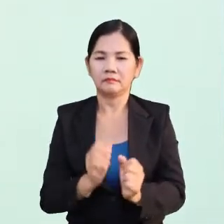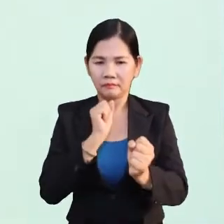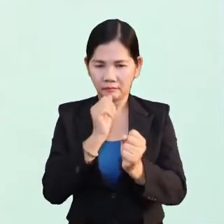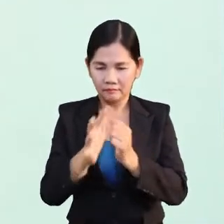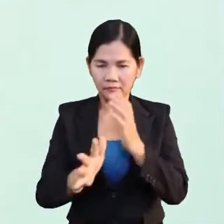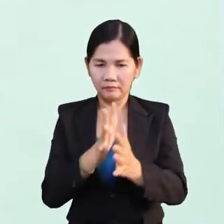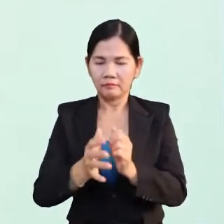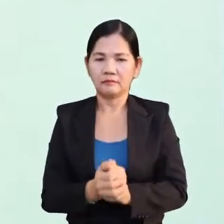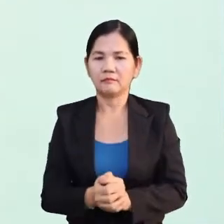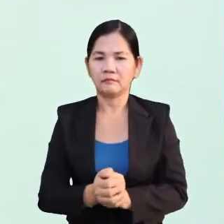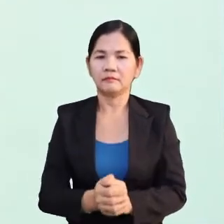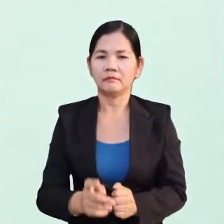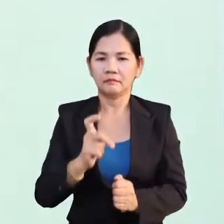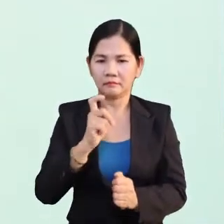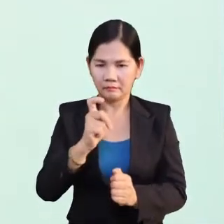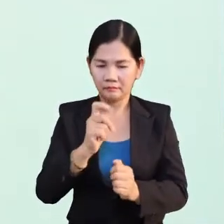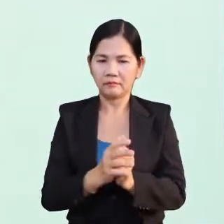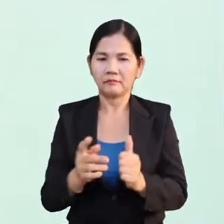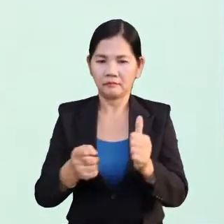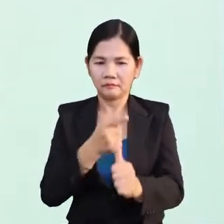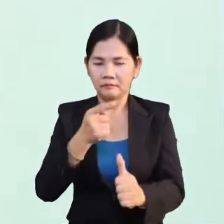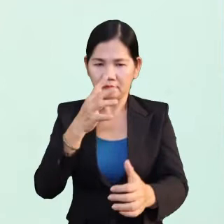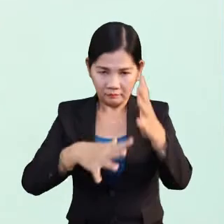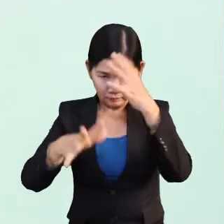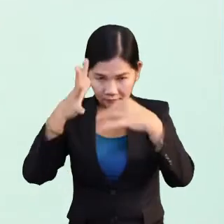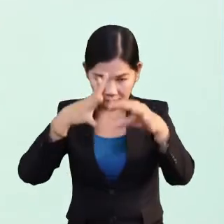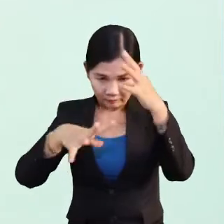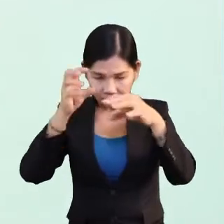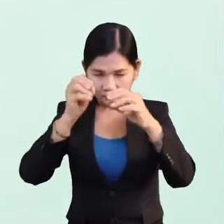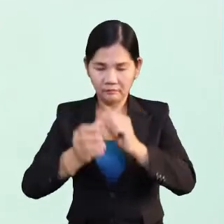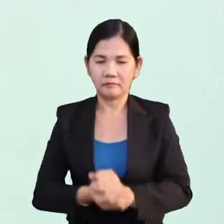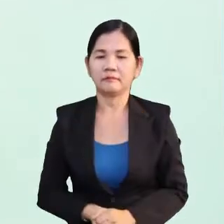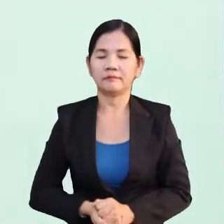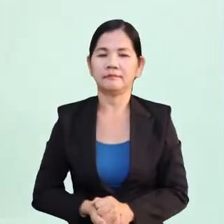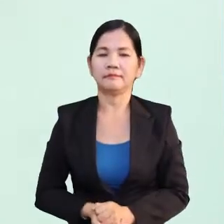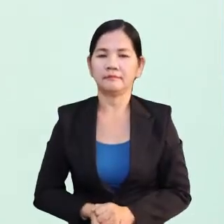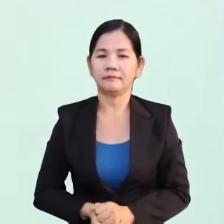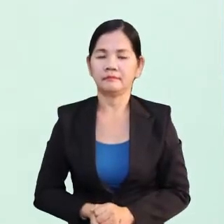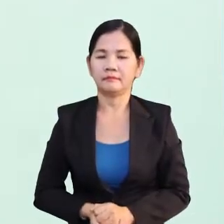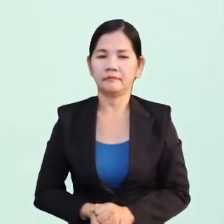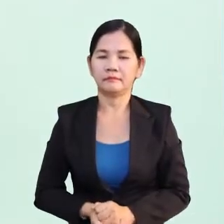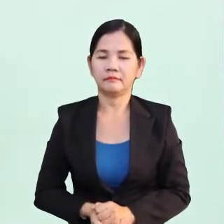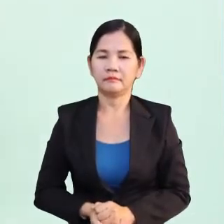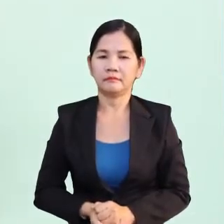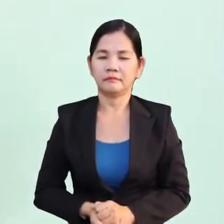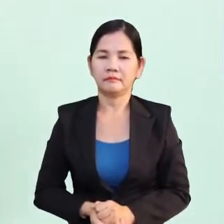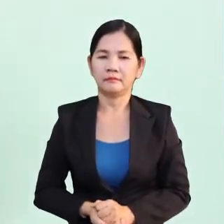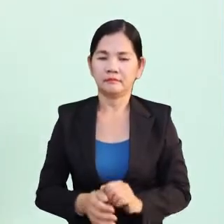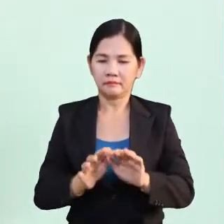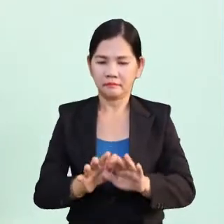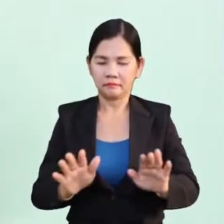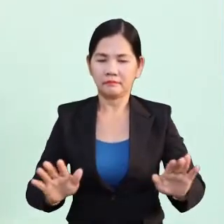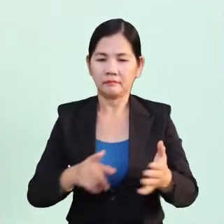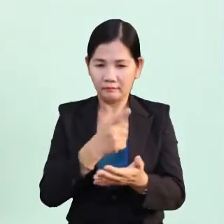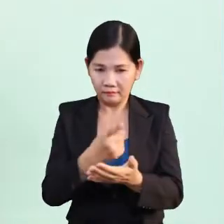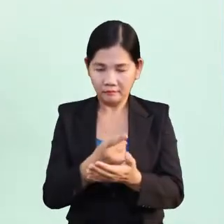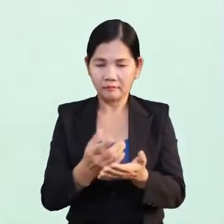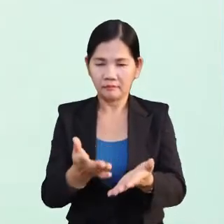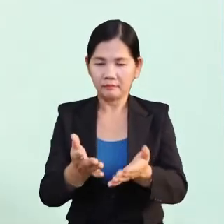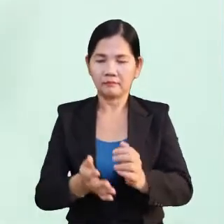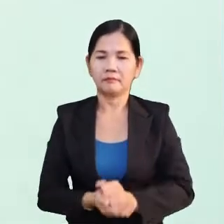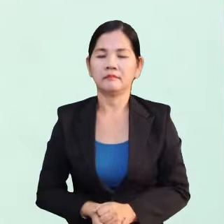មកមុនទៅសាលារៀនចាកូនកូនចូលរួមអានដោយខ្លួនឯងមក